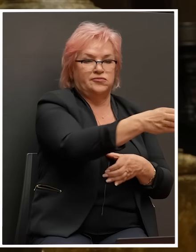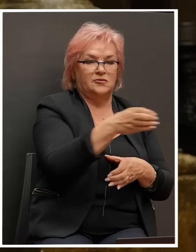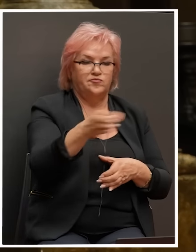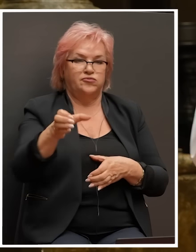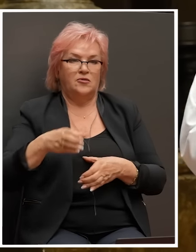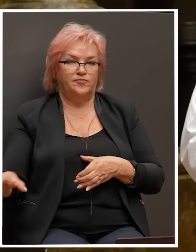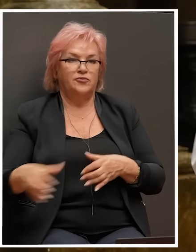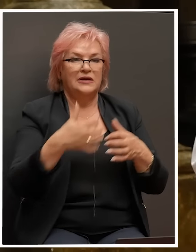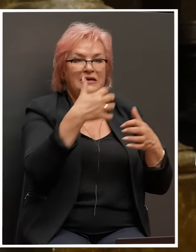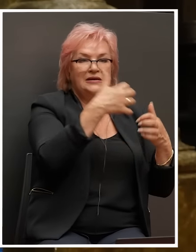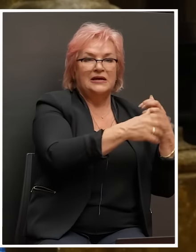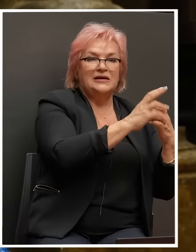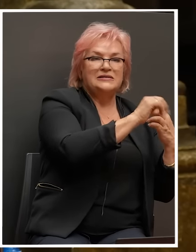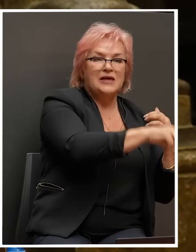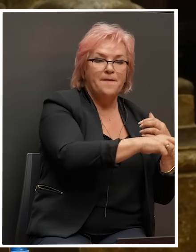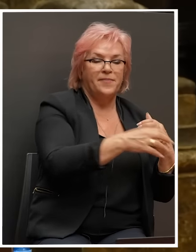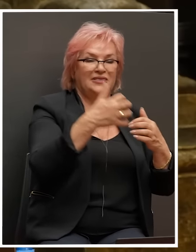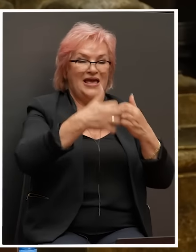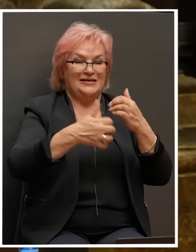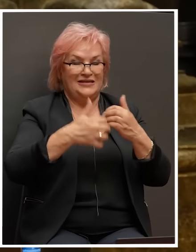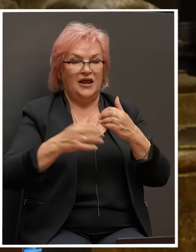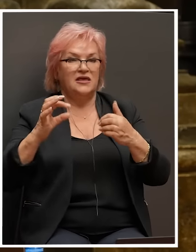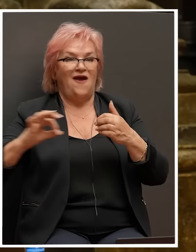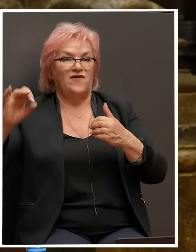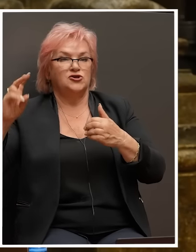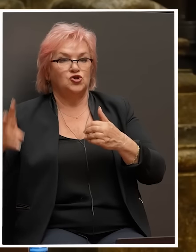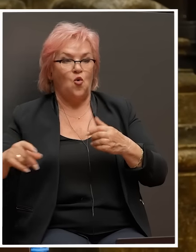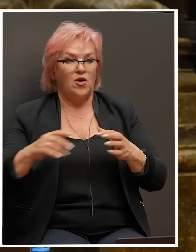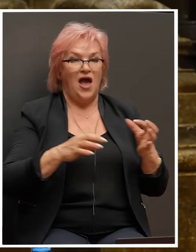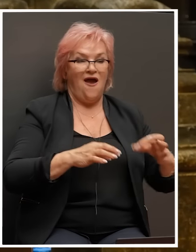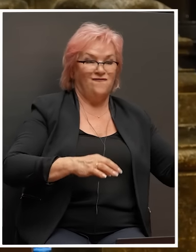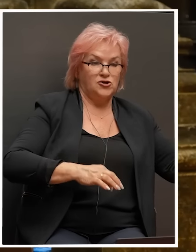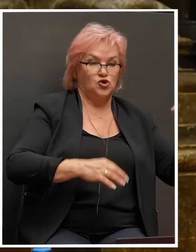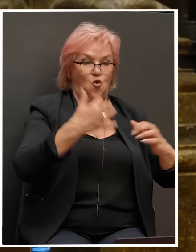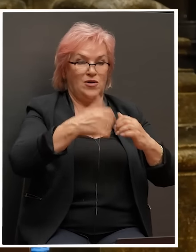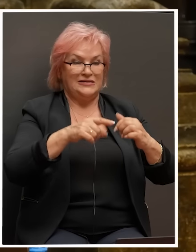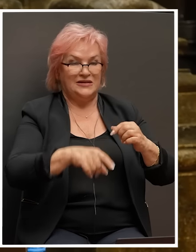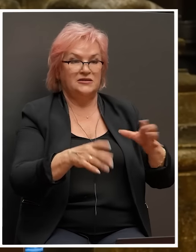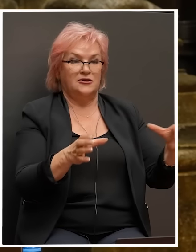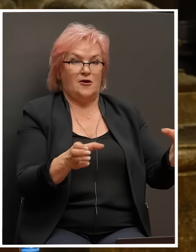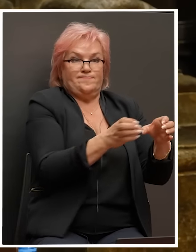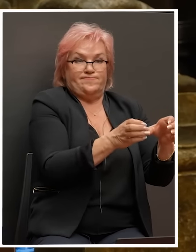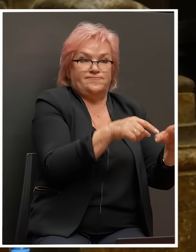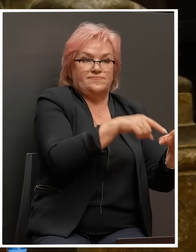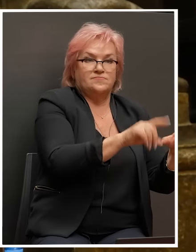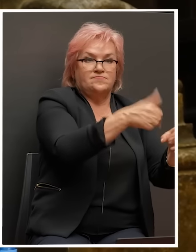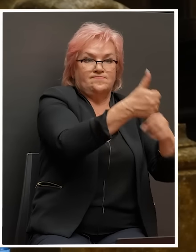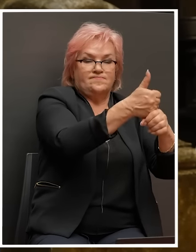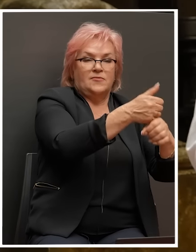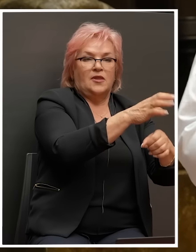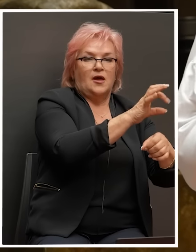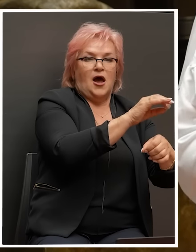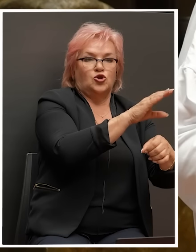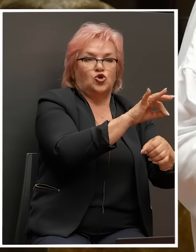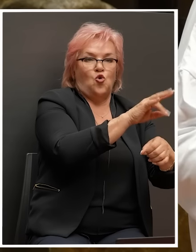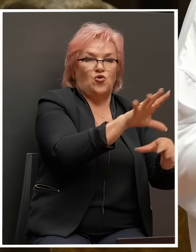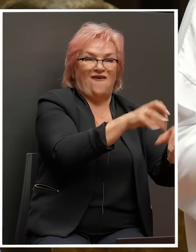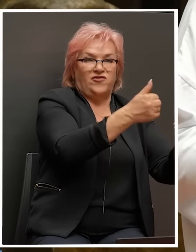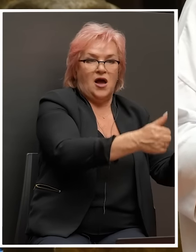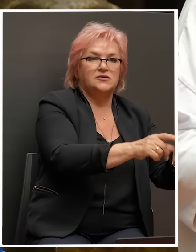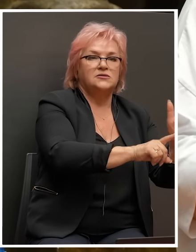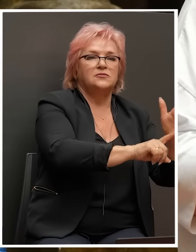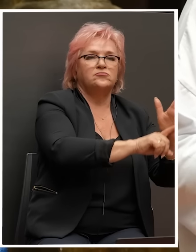западное, срединное и восточное королевство. Восточное и Срединное королевство вскоре объединились под властью оттонов. С этого